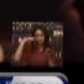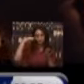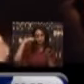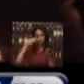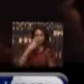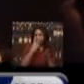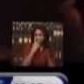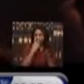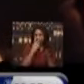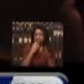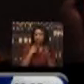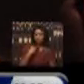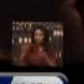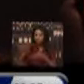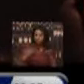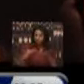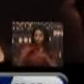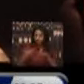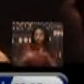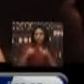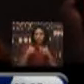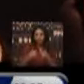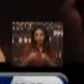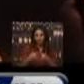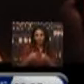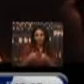وحصل كده بينا وبين بعض نوع من